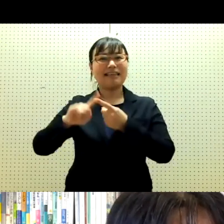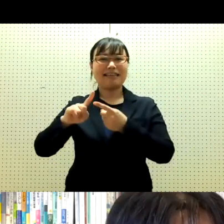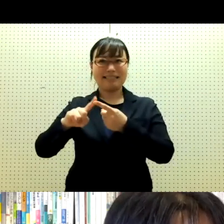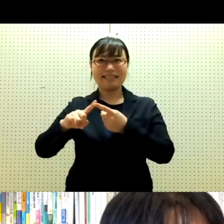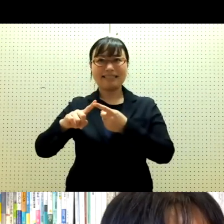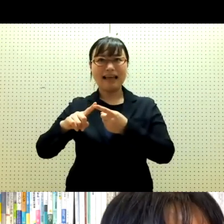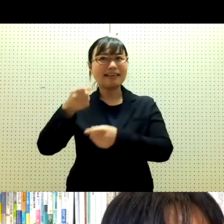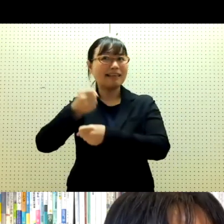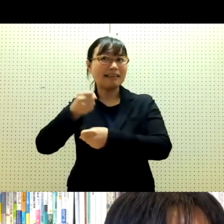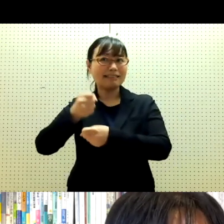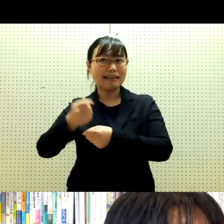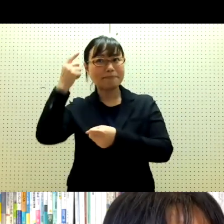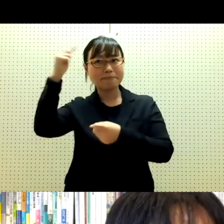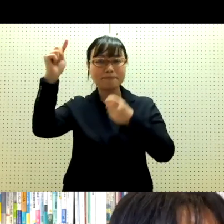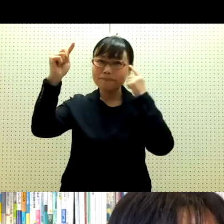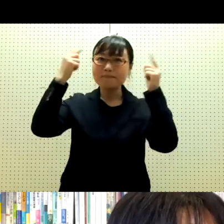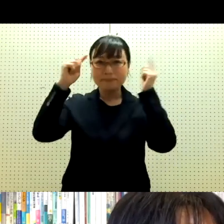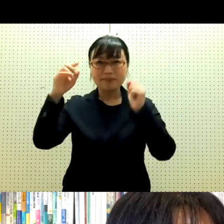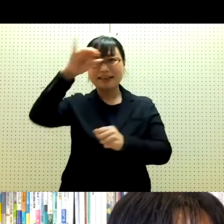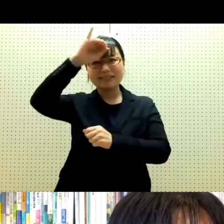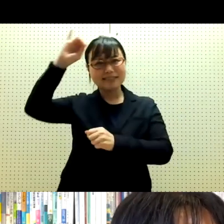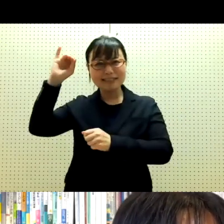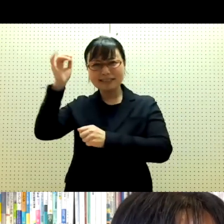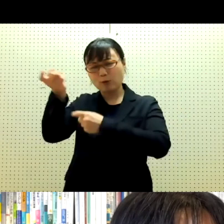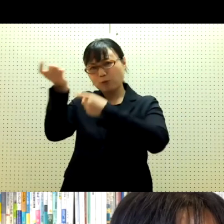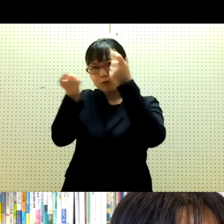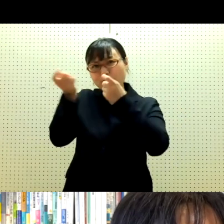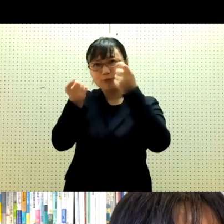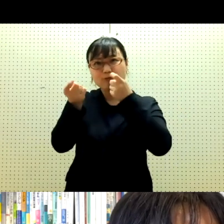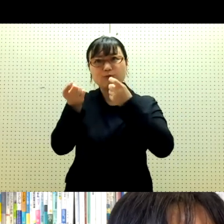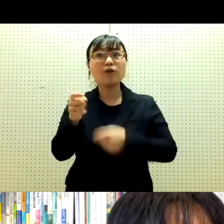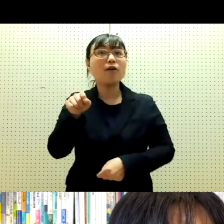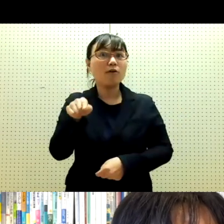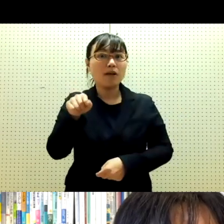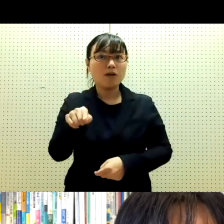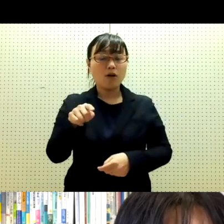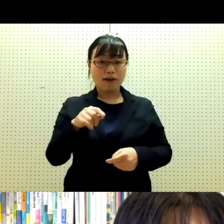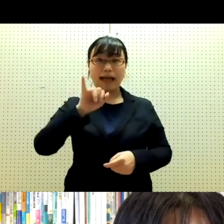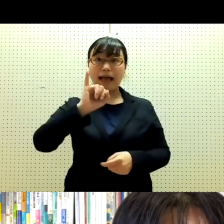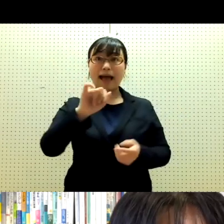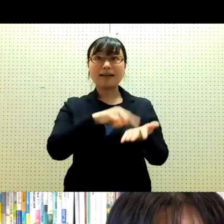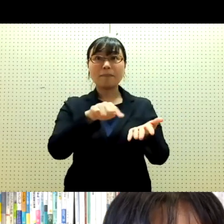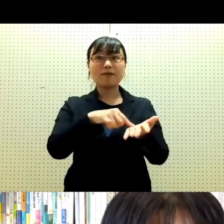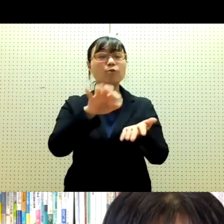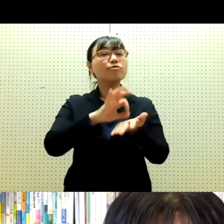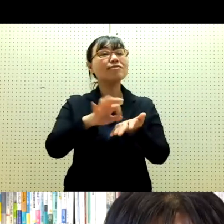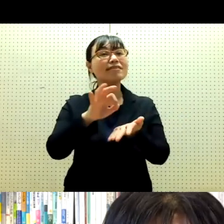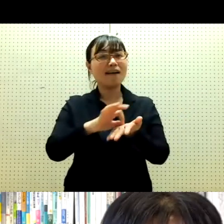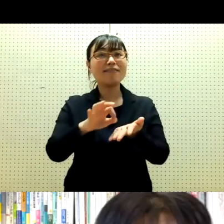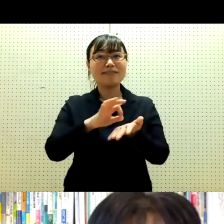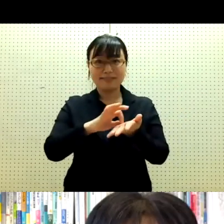識習得の部分を、学校から配られた iPad を活用することでより役立てていこうとしています